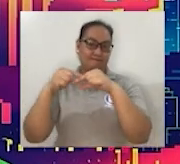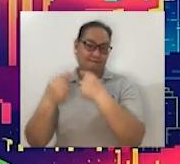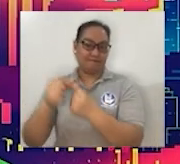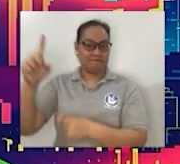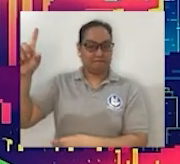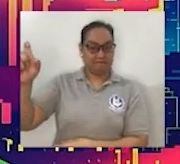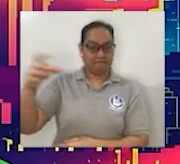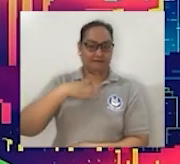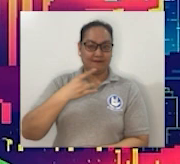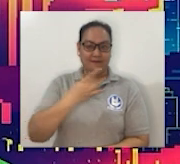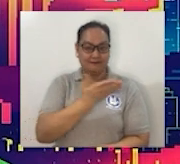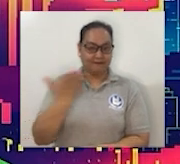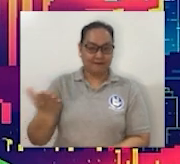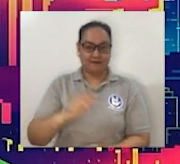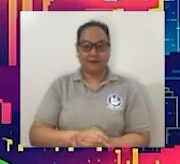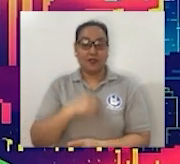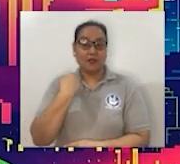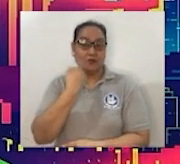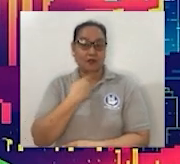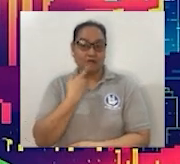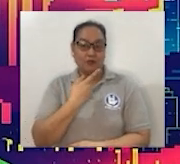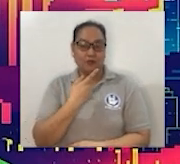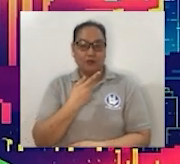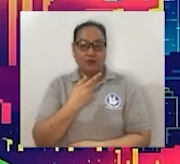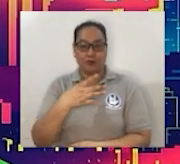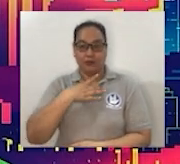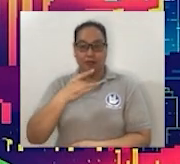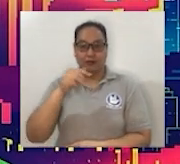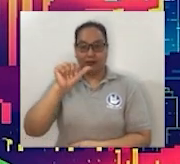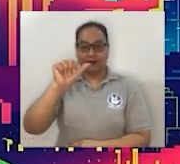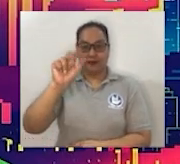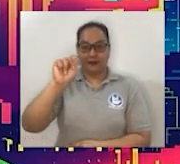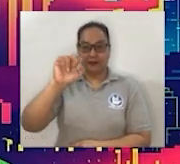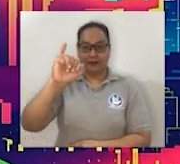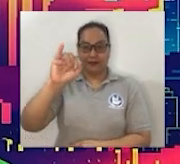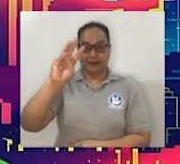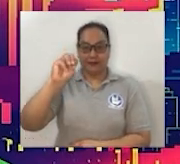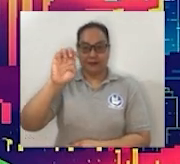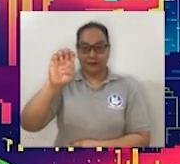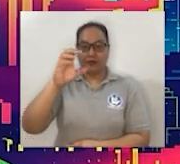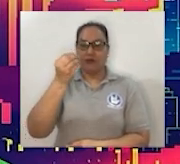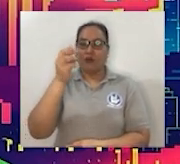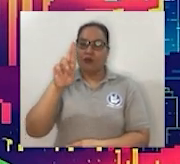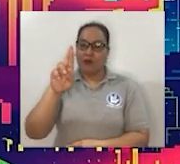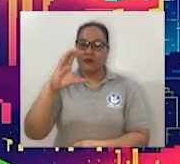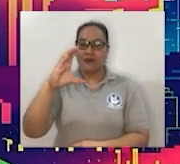gusto? Sino naman dyan ang mahilig sa anime? Or cartoon?